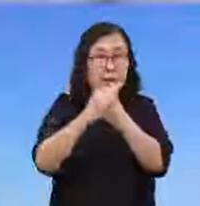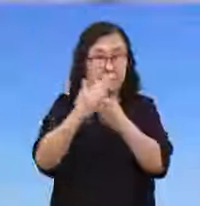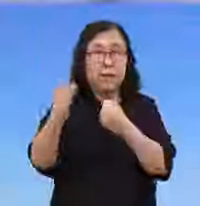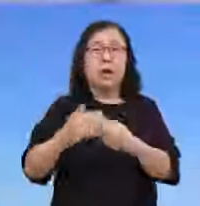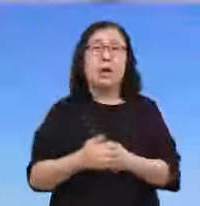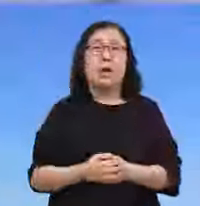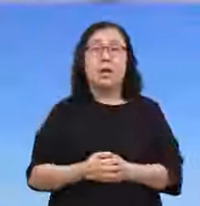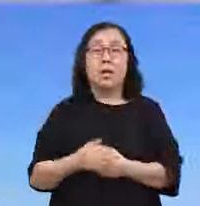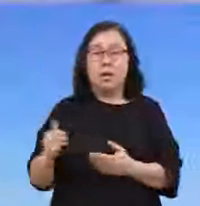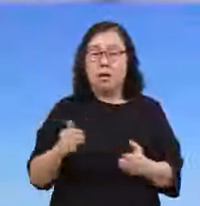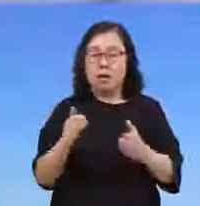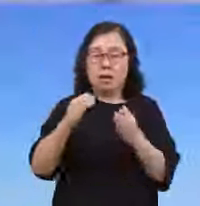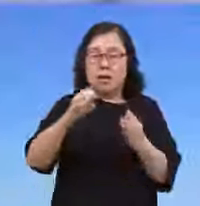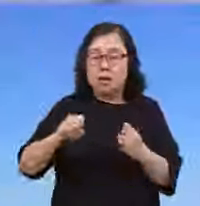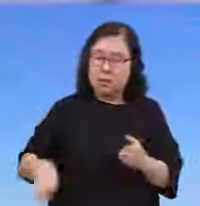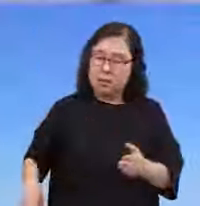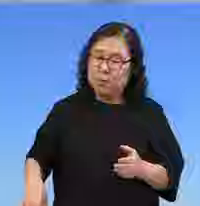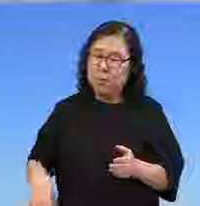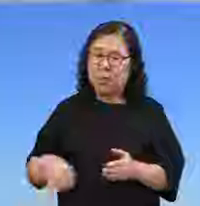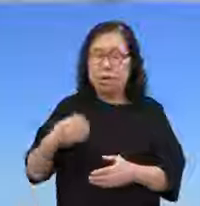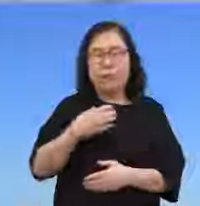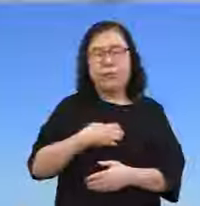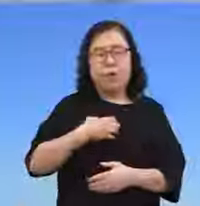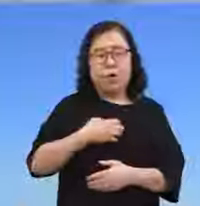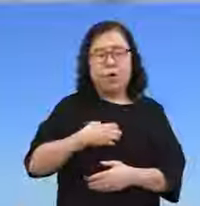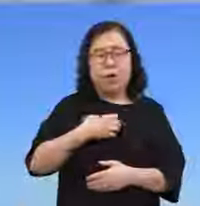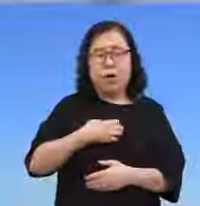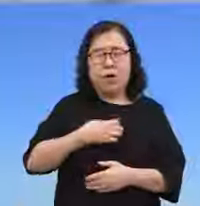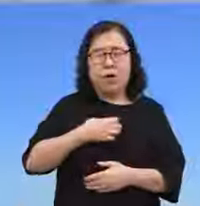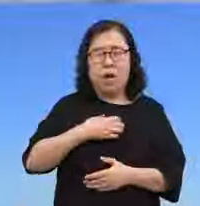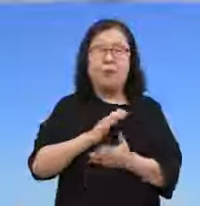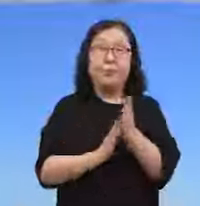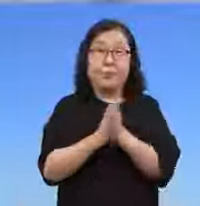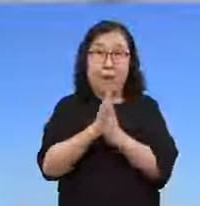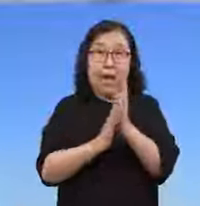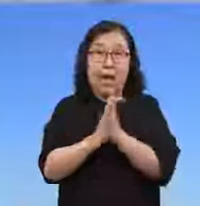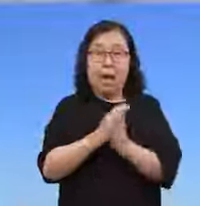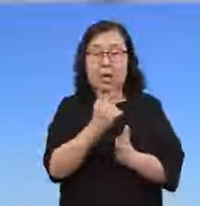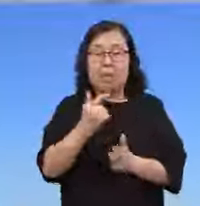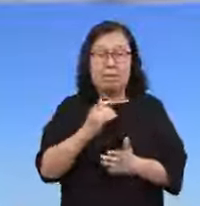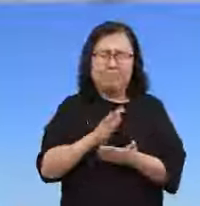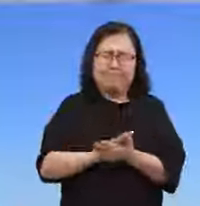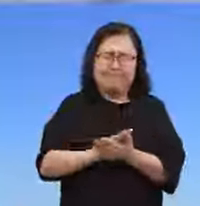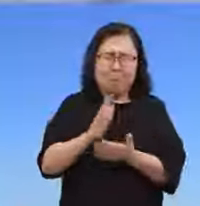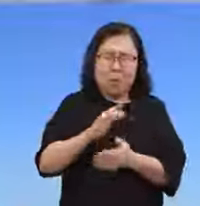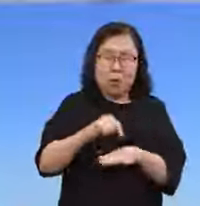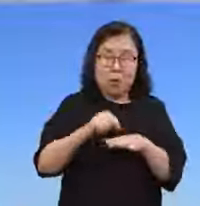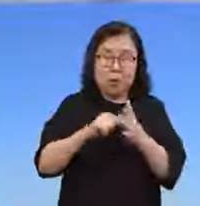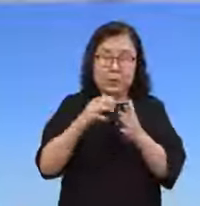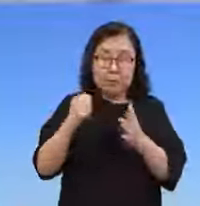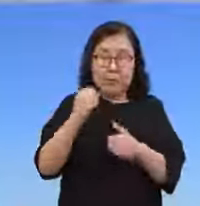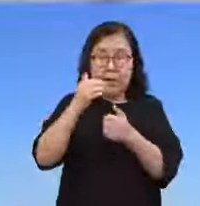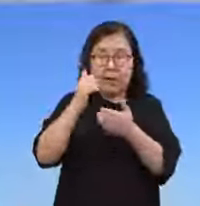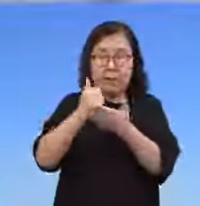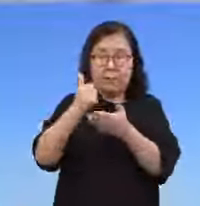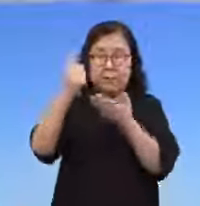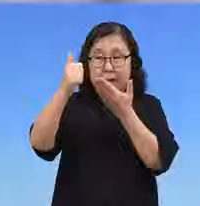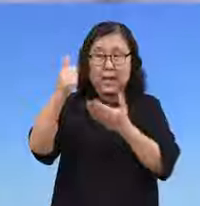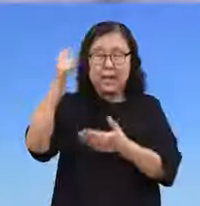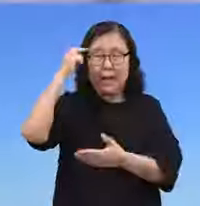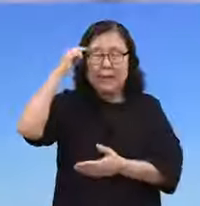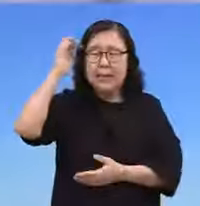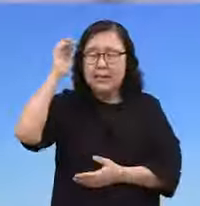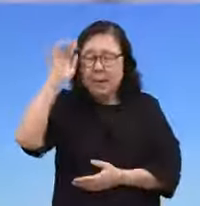때문에 길 잃어버릴 염려 없네. 너무너무 뜨거운 가슴으로 저는 하나님께